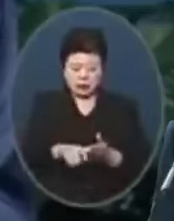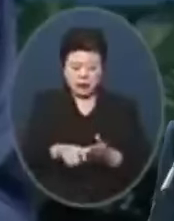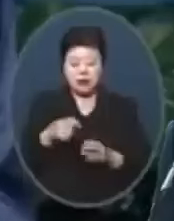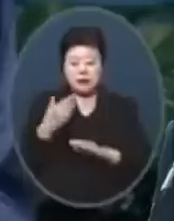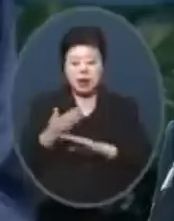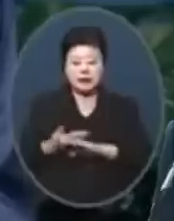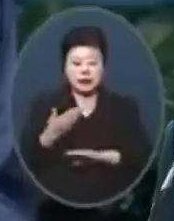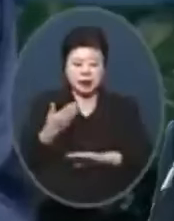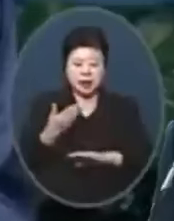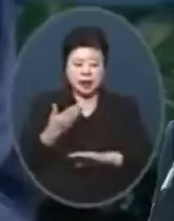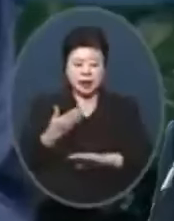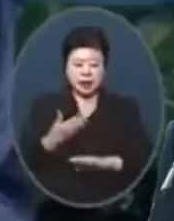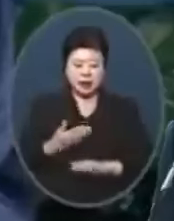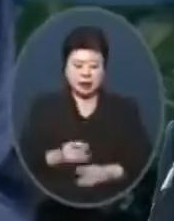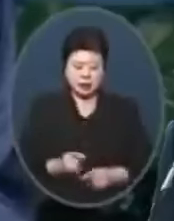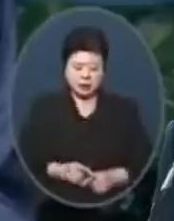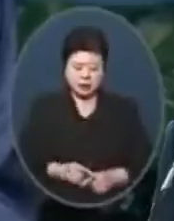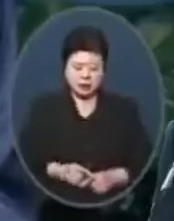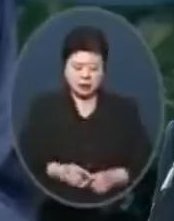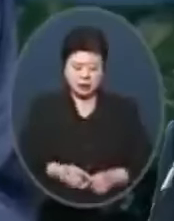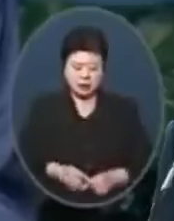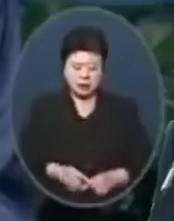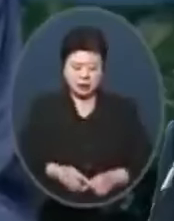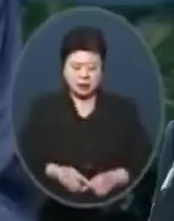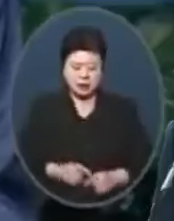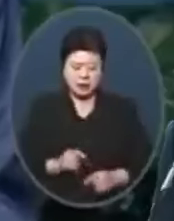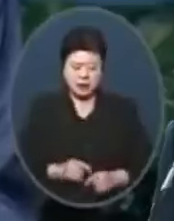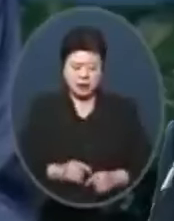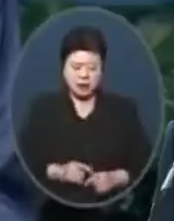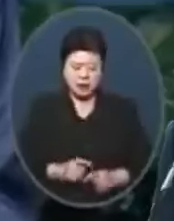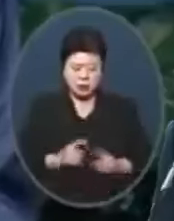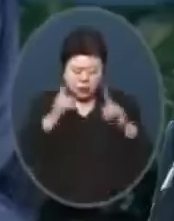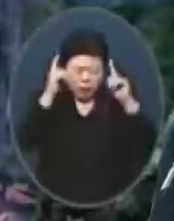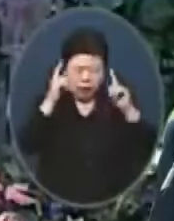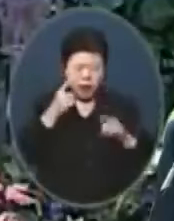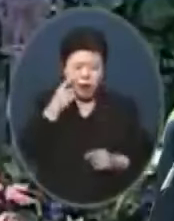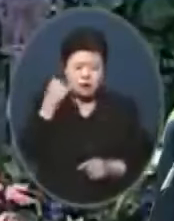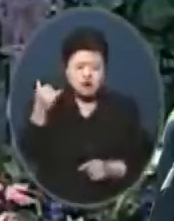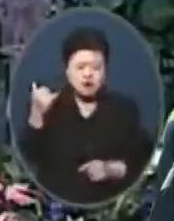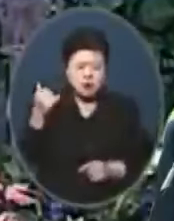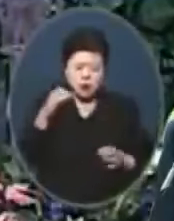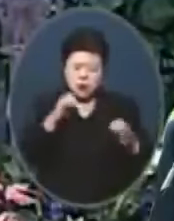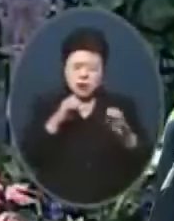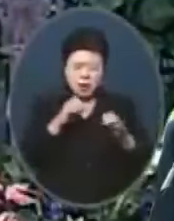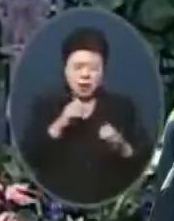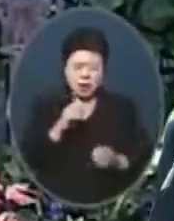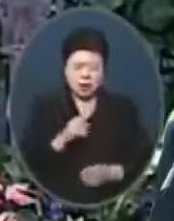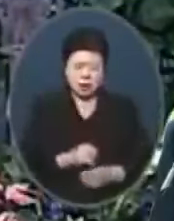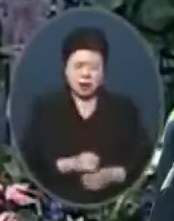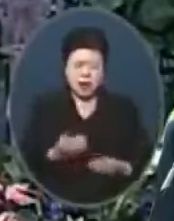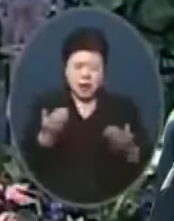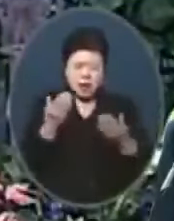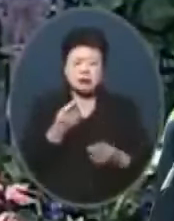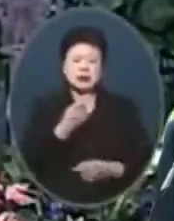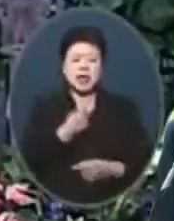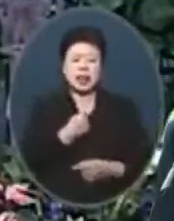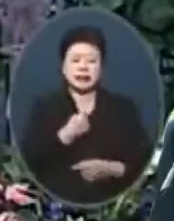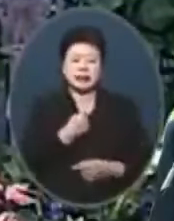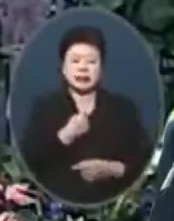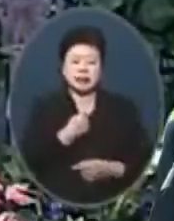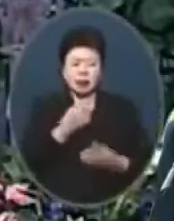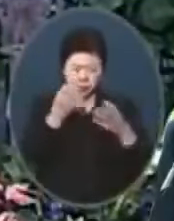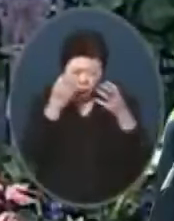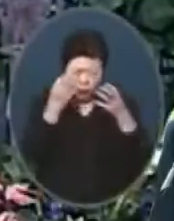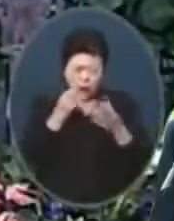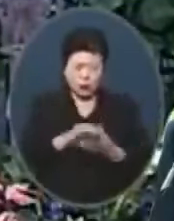반사적으로 사나워집니다. 그리고 집에 돌아와서는 부모와의 대화를 통해 학교에서 당한